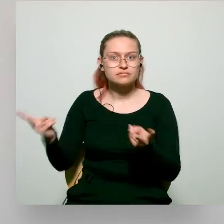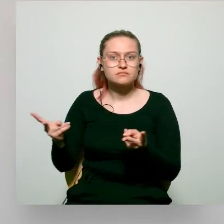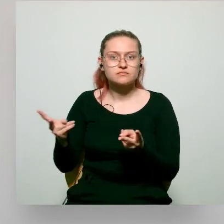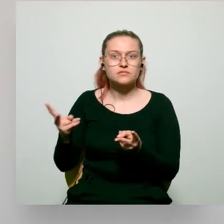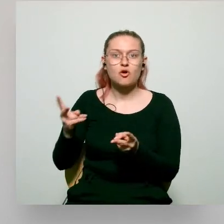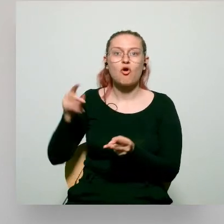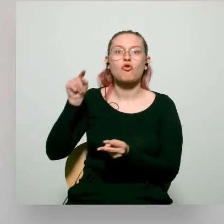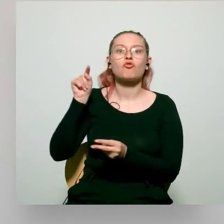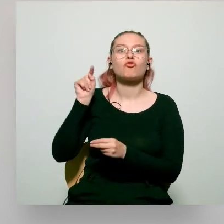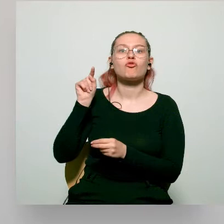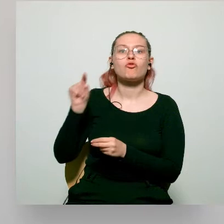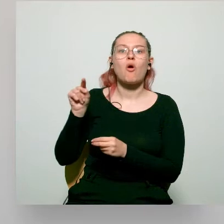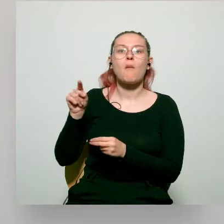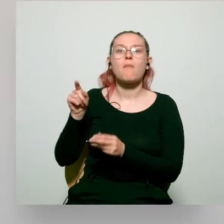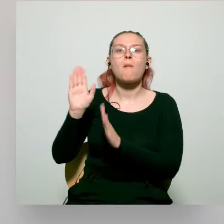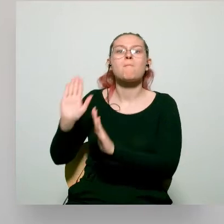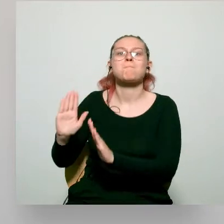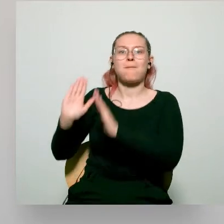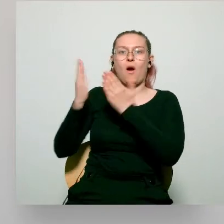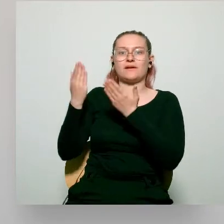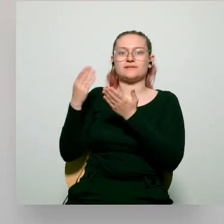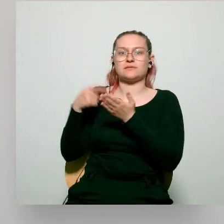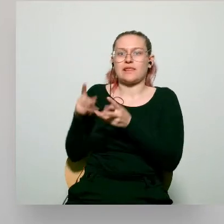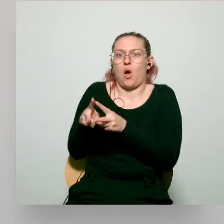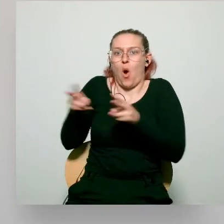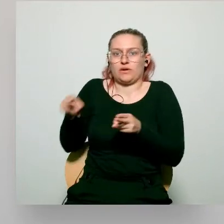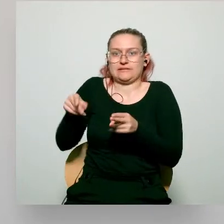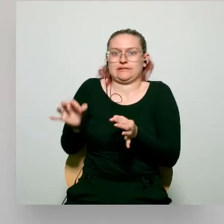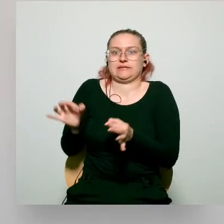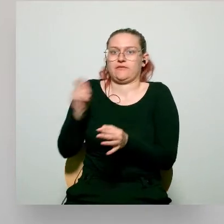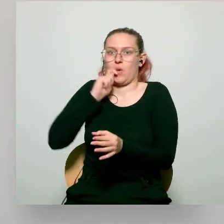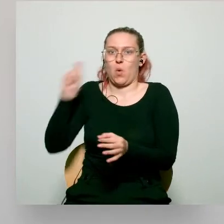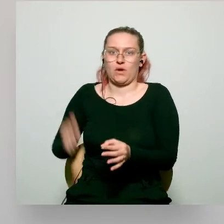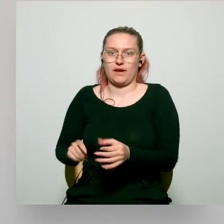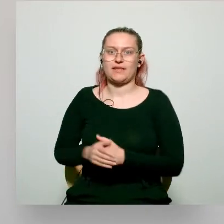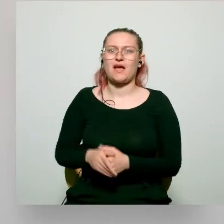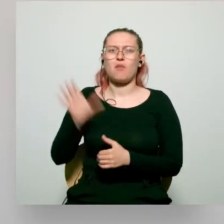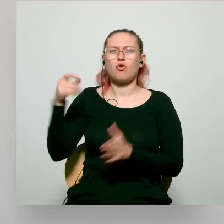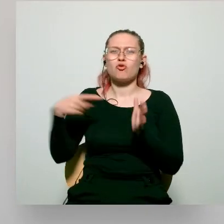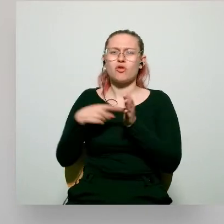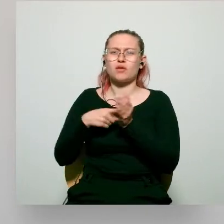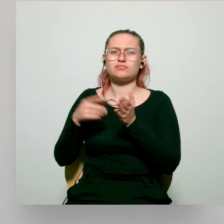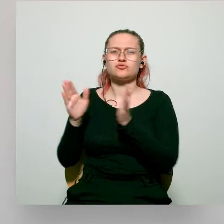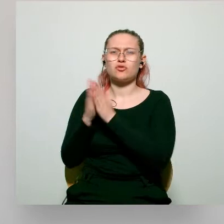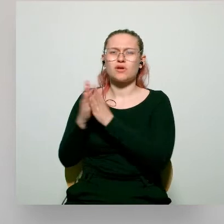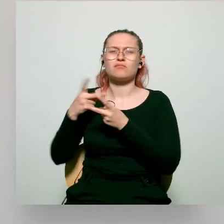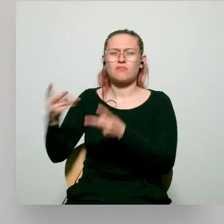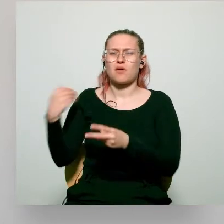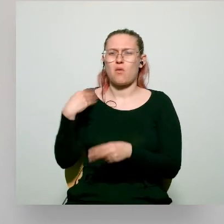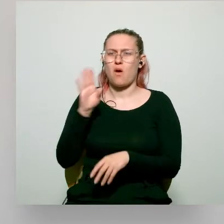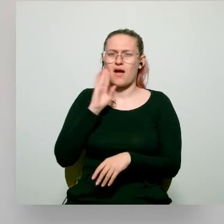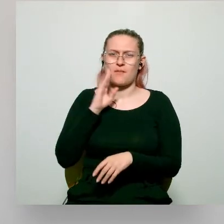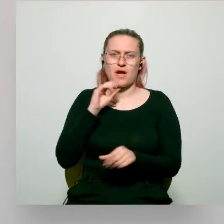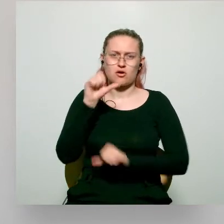tamtego momentu, który był na Ukrainie, bo powieść Felix Austria ukazała się chyba w 2014 roku, jeżeli się nie mylę,